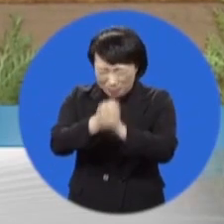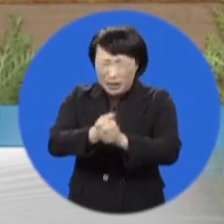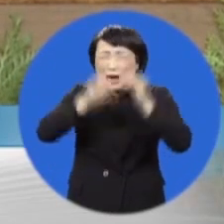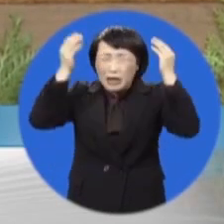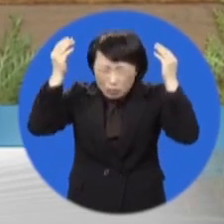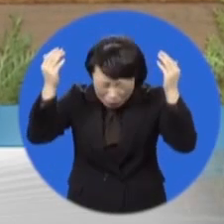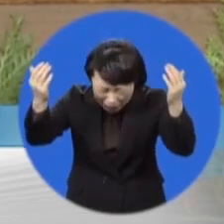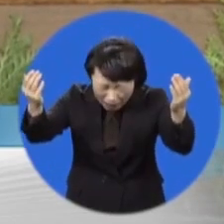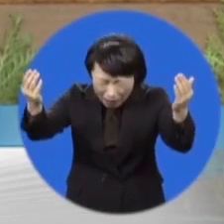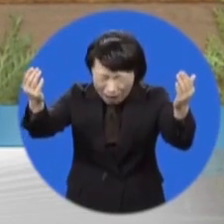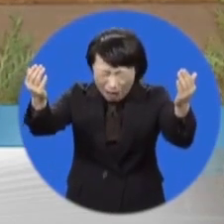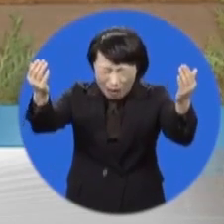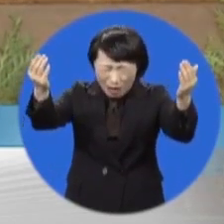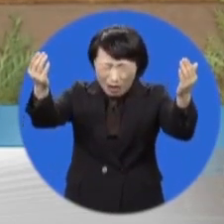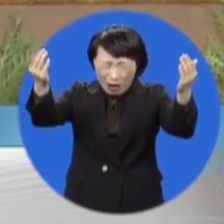합니다